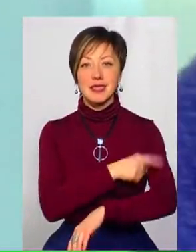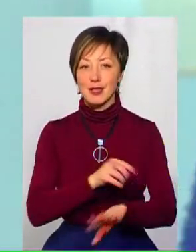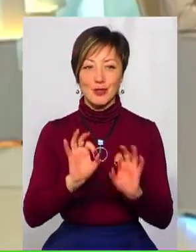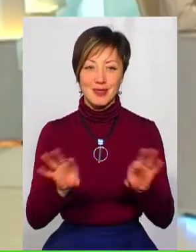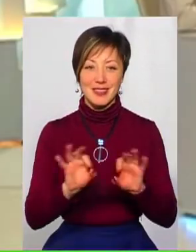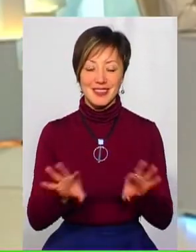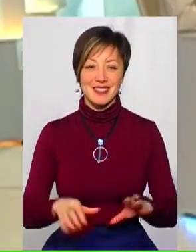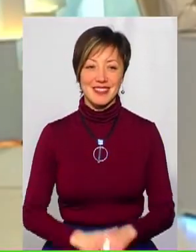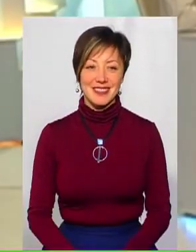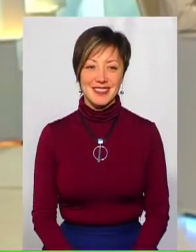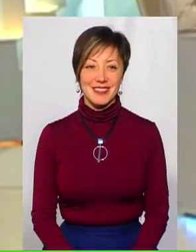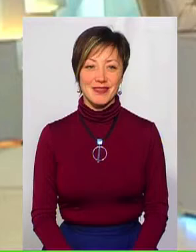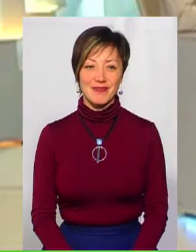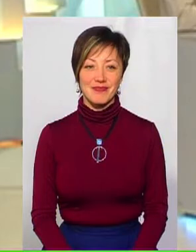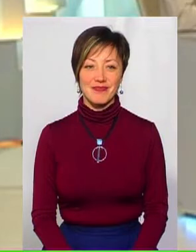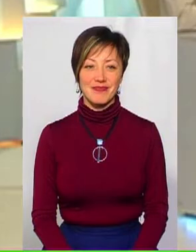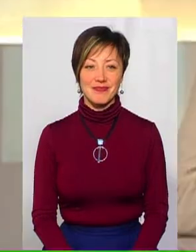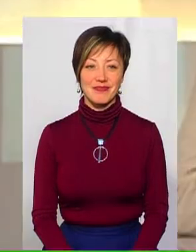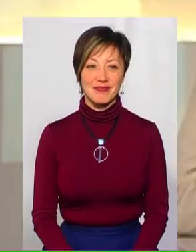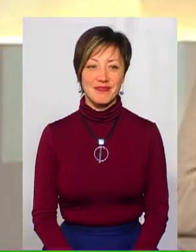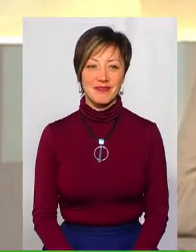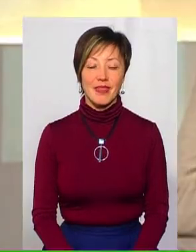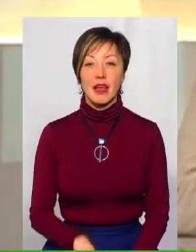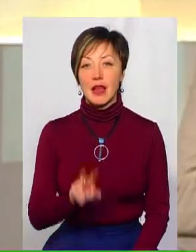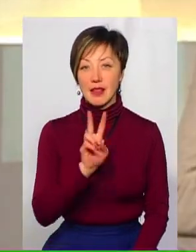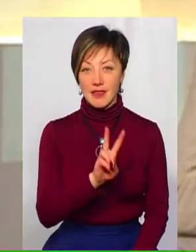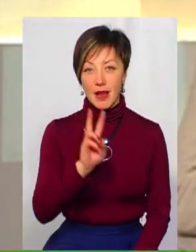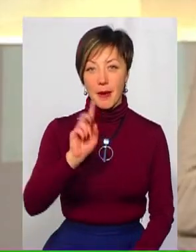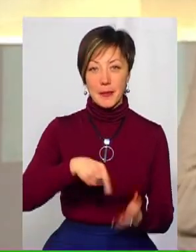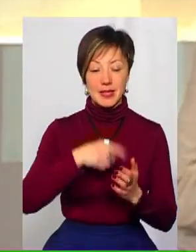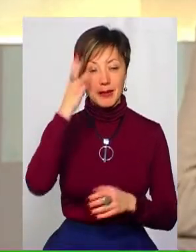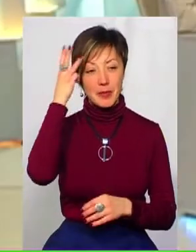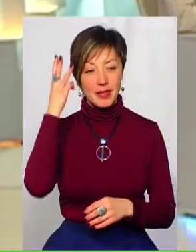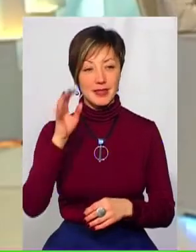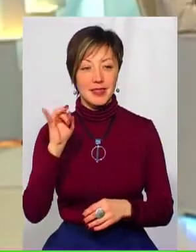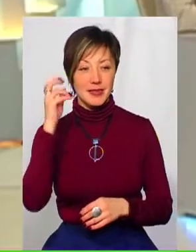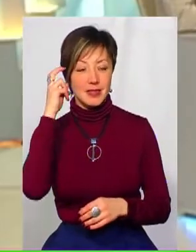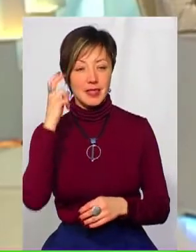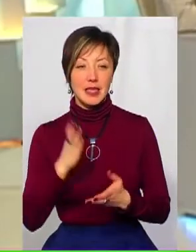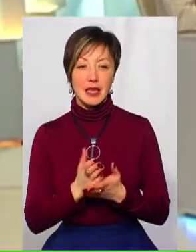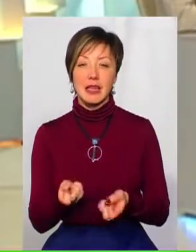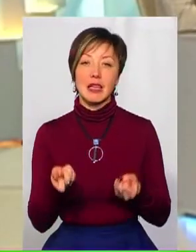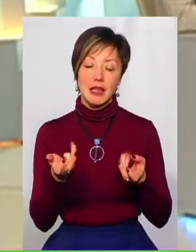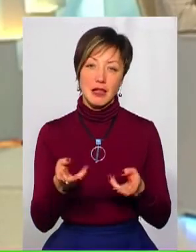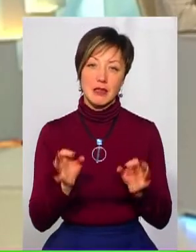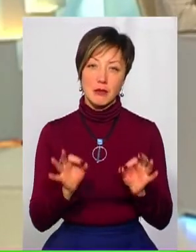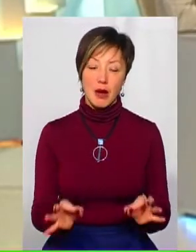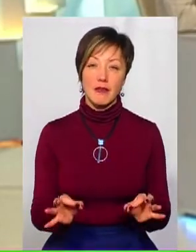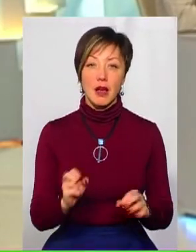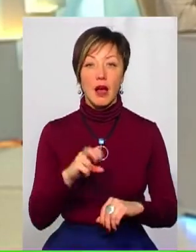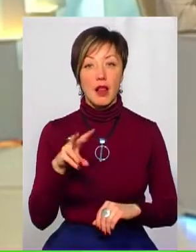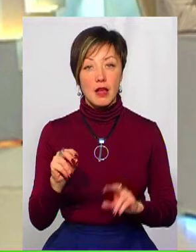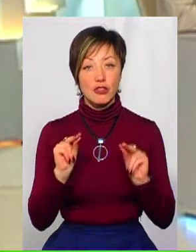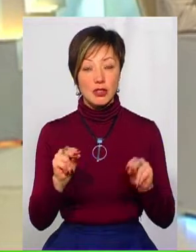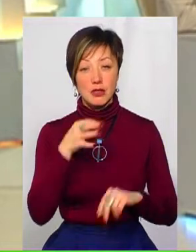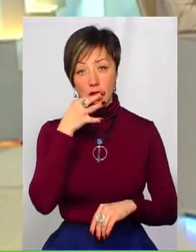А ви не розповісте? Ну, я не Ну, їх є у вас два – місто Хмельницьке і десь ще в Києві. Так, ну їх є кілька, насправді. Але, чесно кажучи,